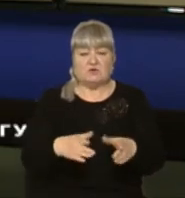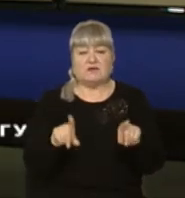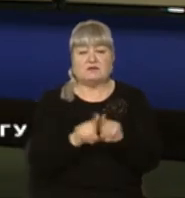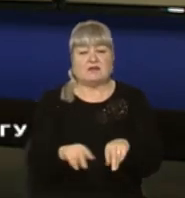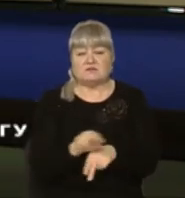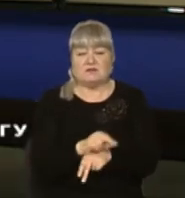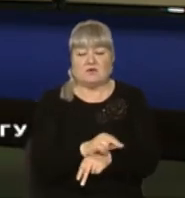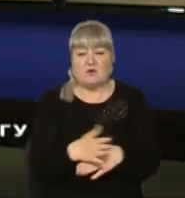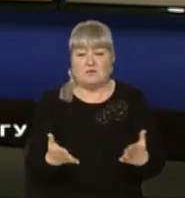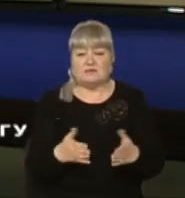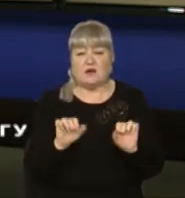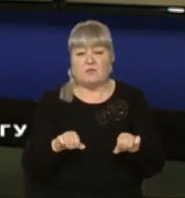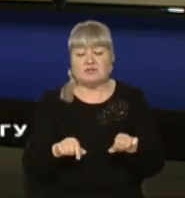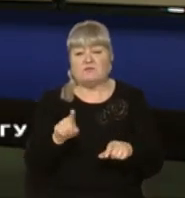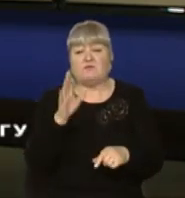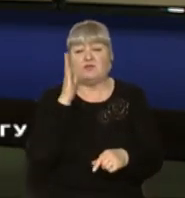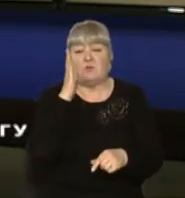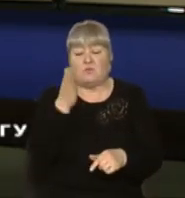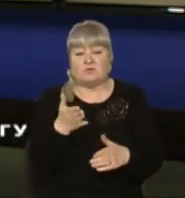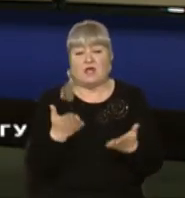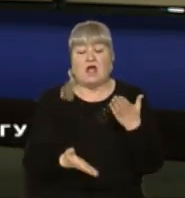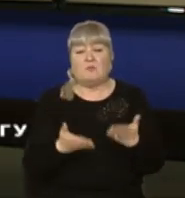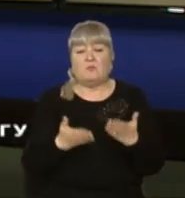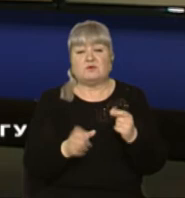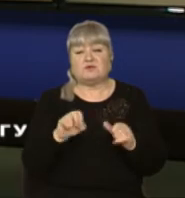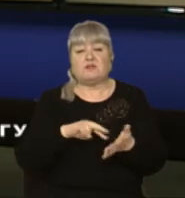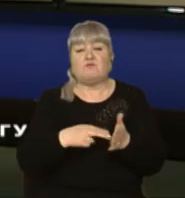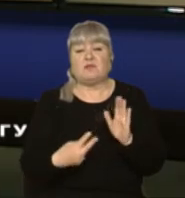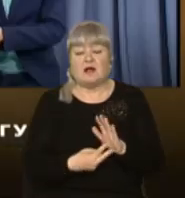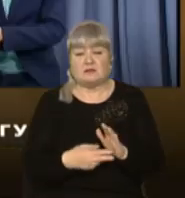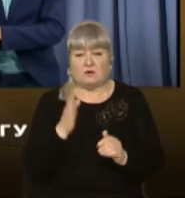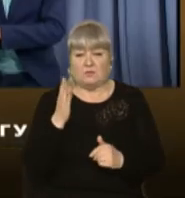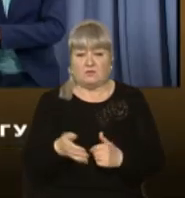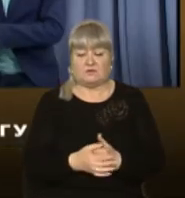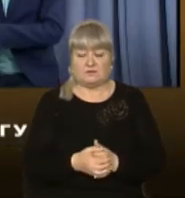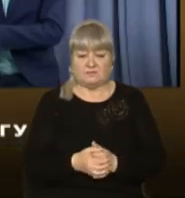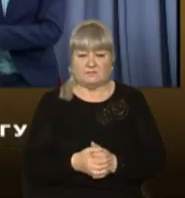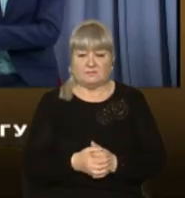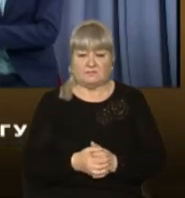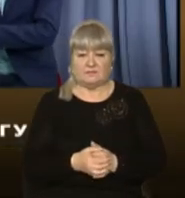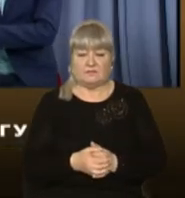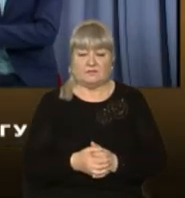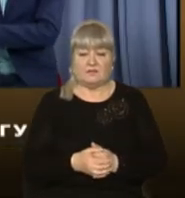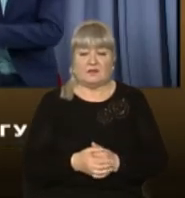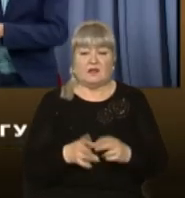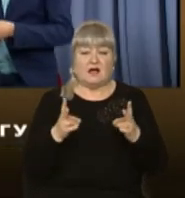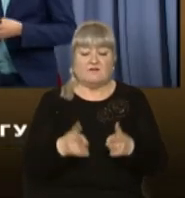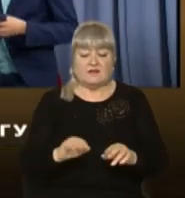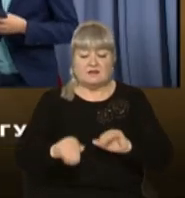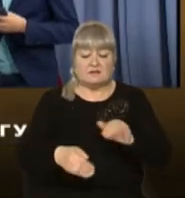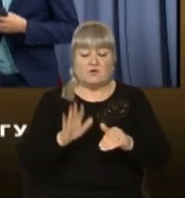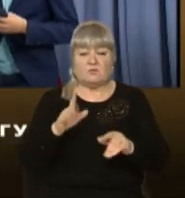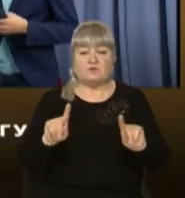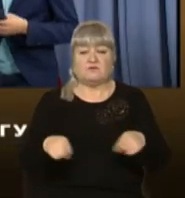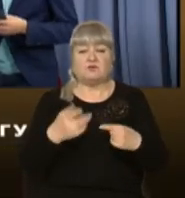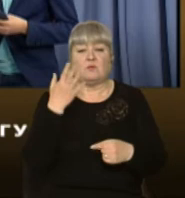робиться. Можливо, вони будуть робити, може, вони в планах мають. Власне, пані Оксана зазначала, що аварійну ямковість будуть відновлювати